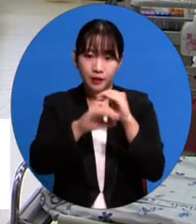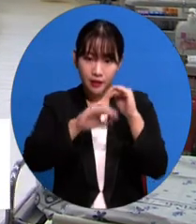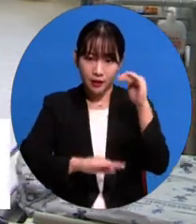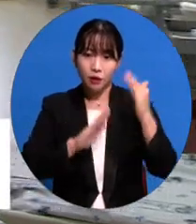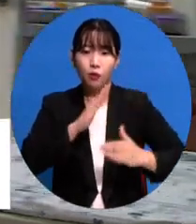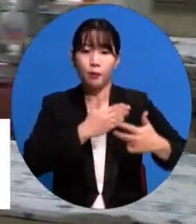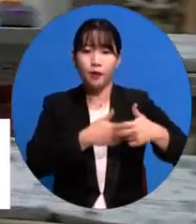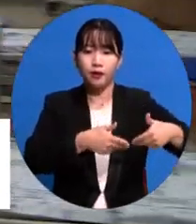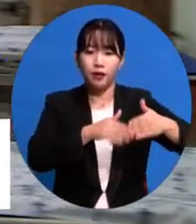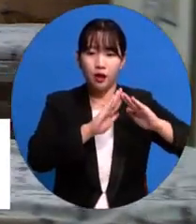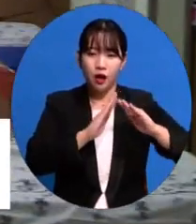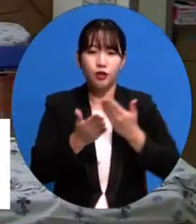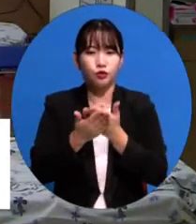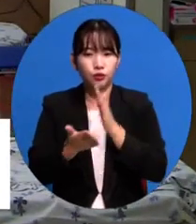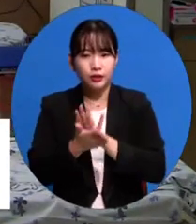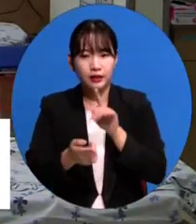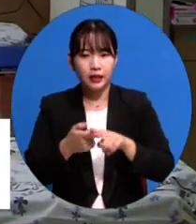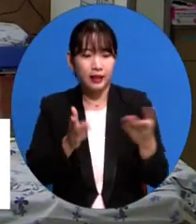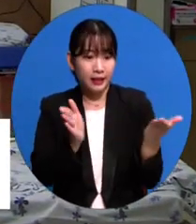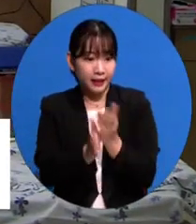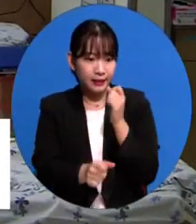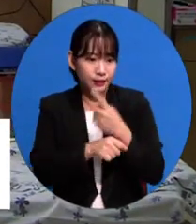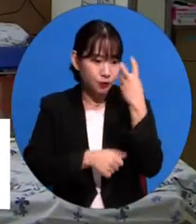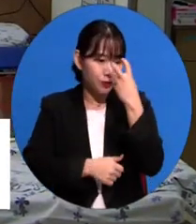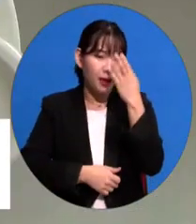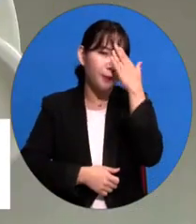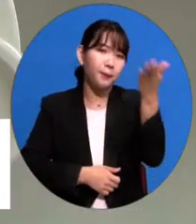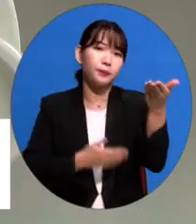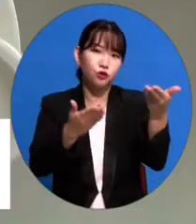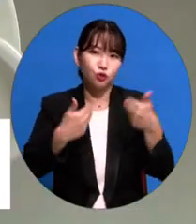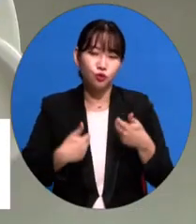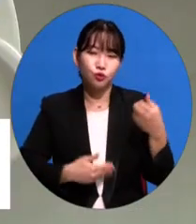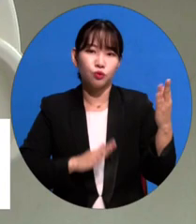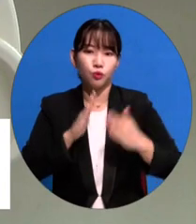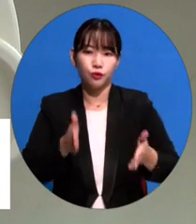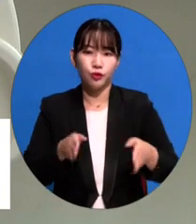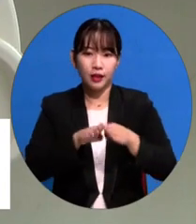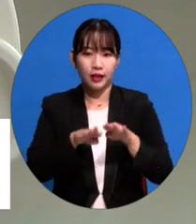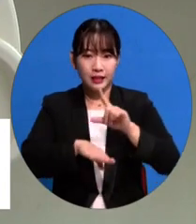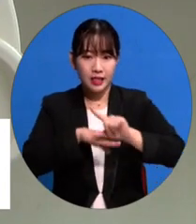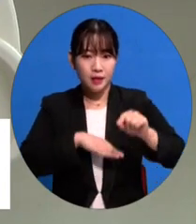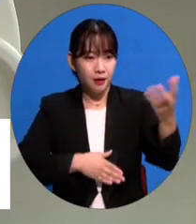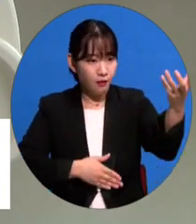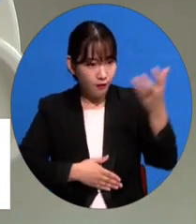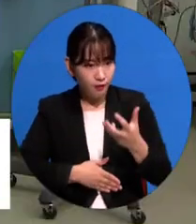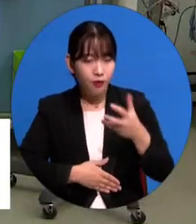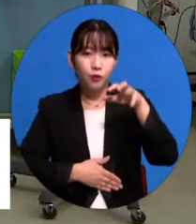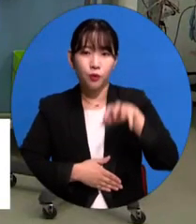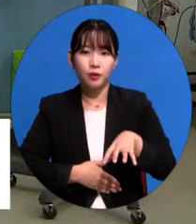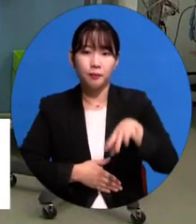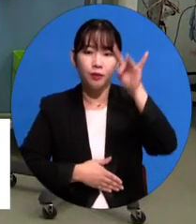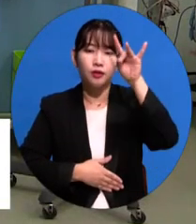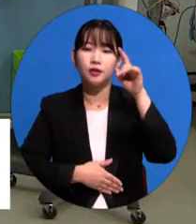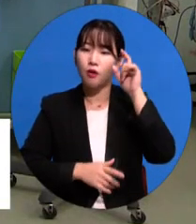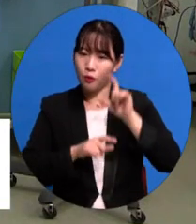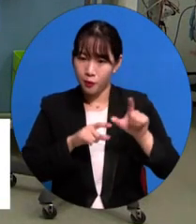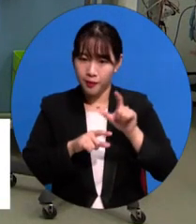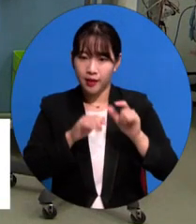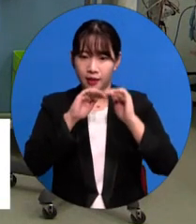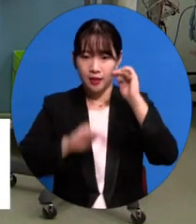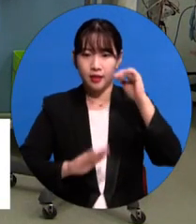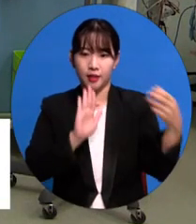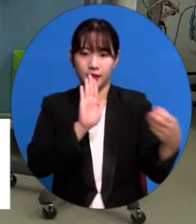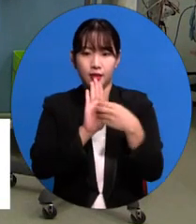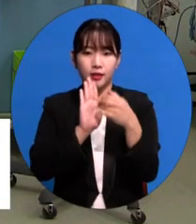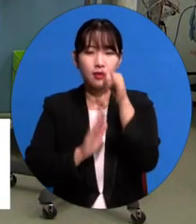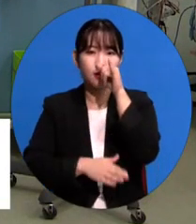설립과 신증축에 대한 예비 타당성 조사를 면제하고 공공기관의 지방 이전 대상지로 우선 고려하는 등의 내용을